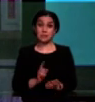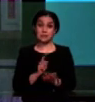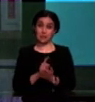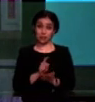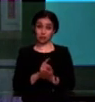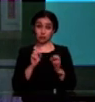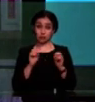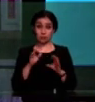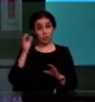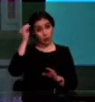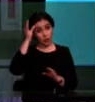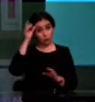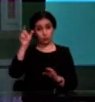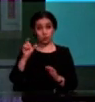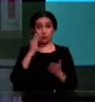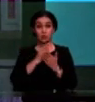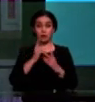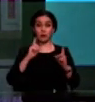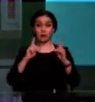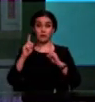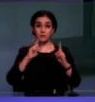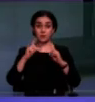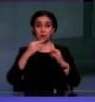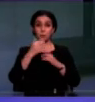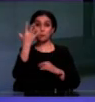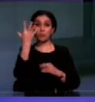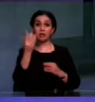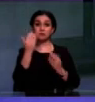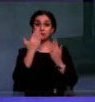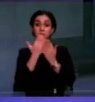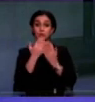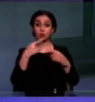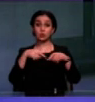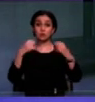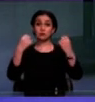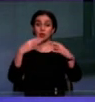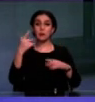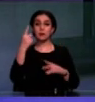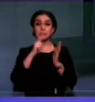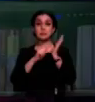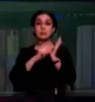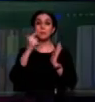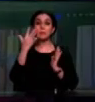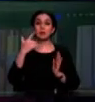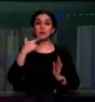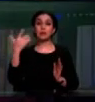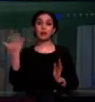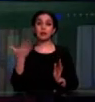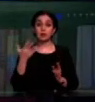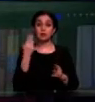Задача. Научная конференция проводится в 5 дней. Всего запланировано 75 докладов. Первые 3